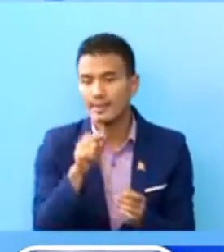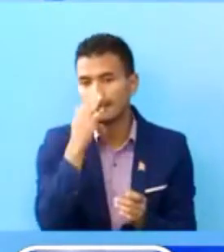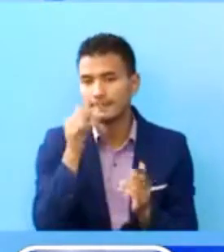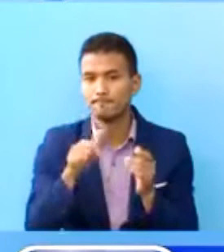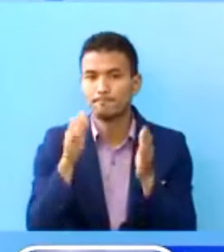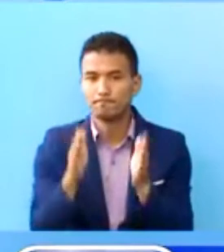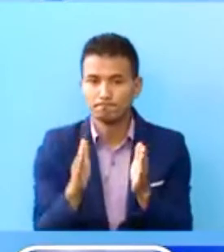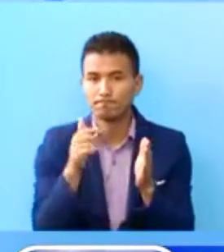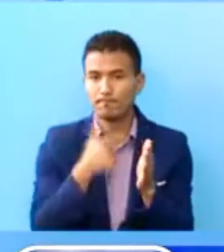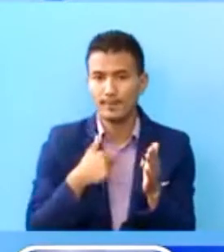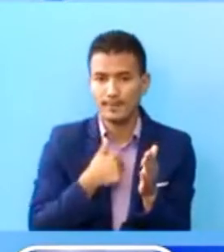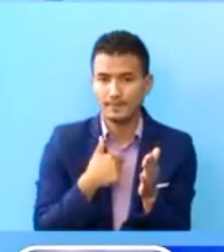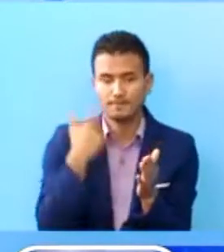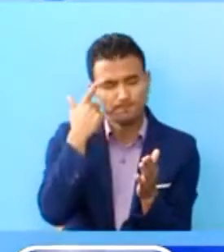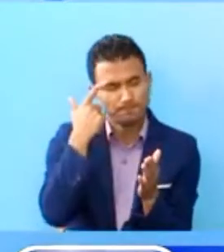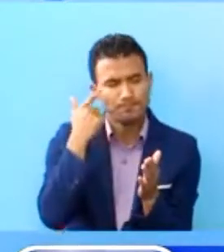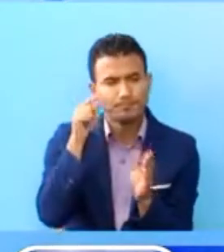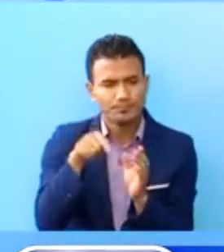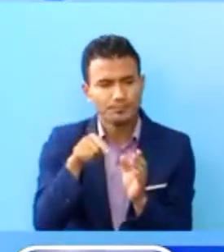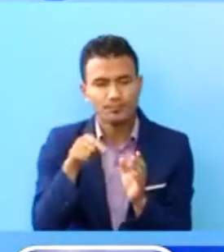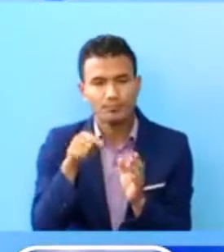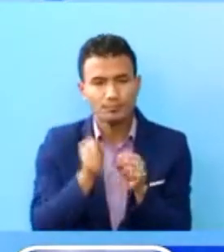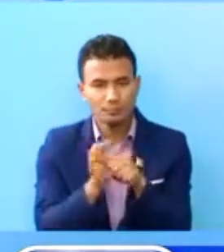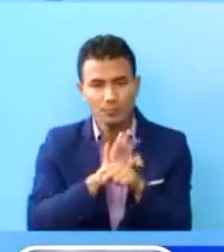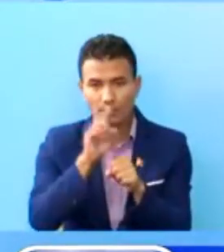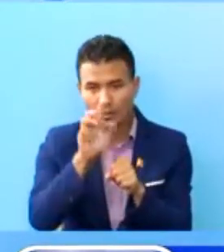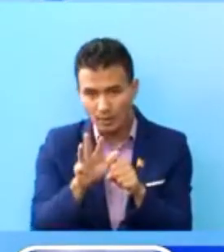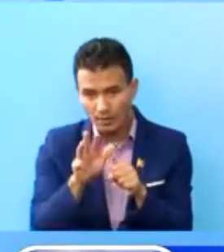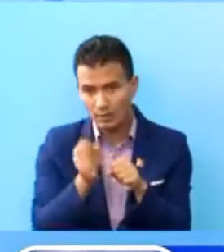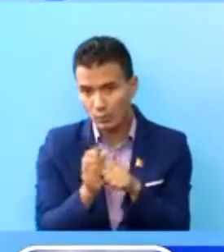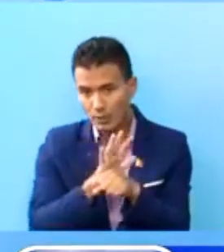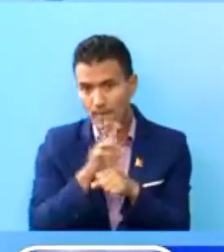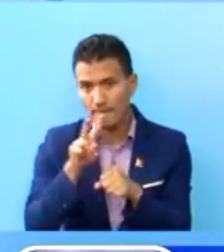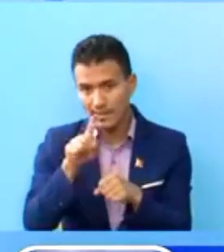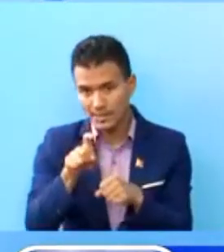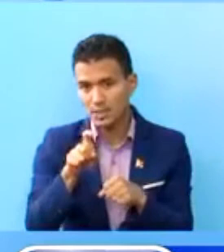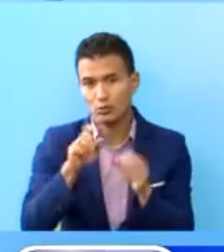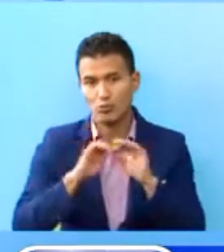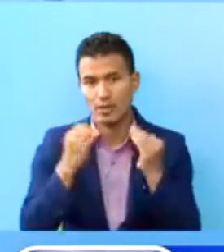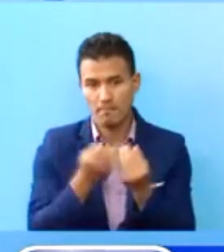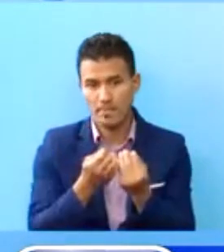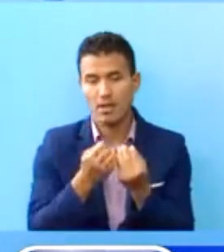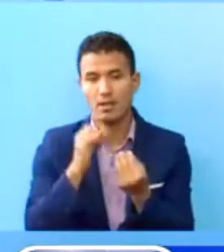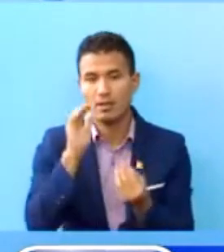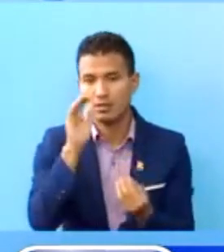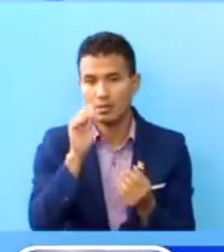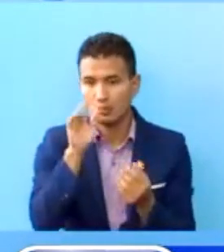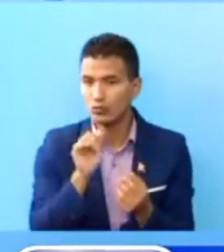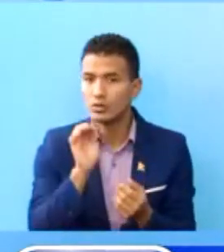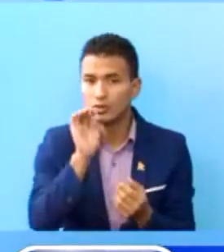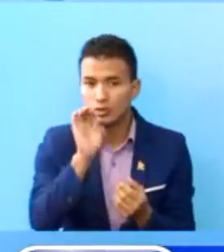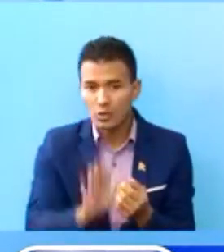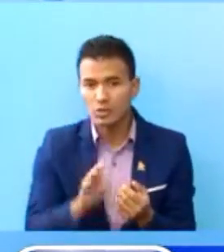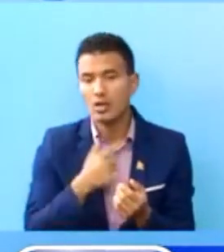अहिलेसम्म हामीलाई त के लाग्छ भने यो COVID-19 अथवा कोरोना भाइरस यो समुदायमा आउन सक्छ,